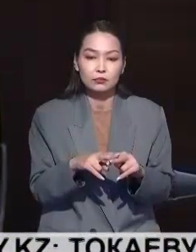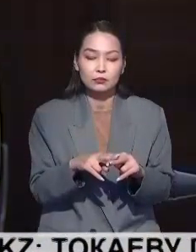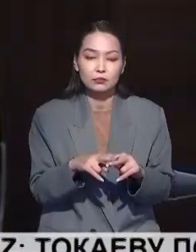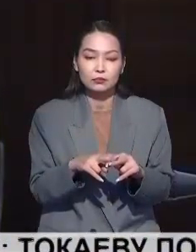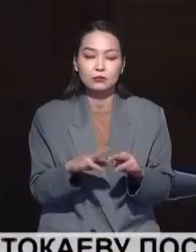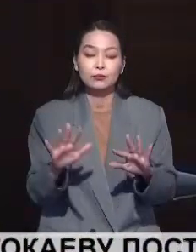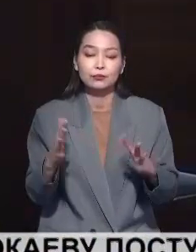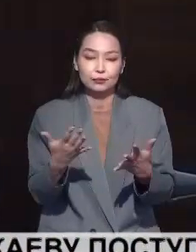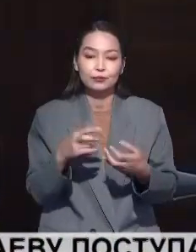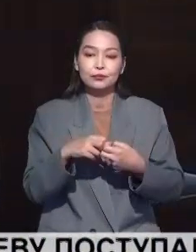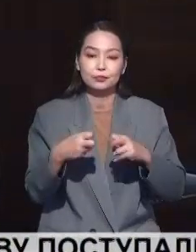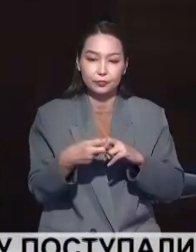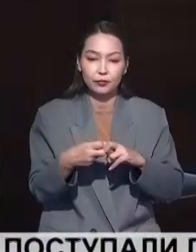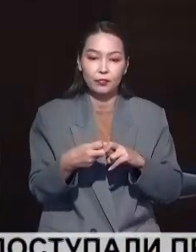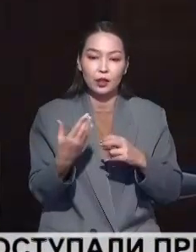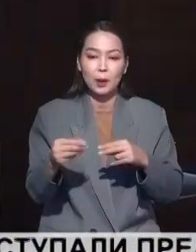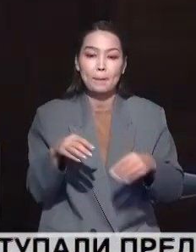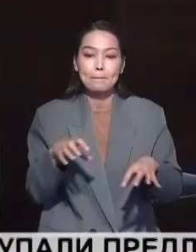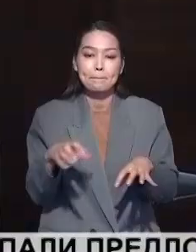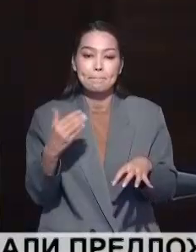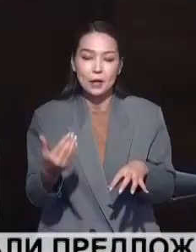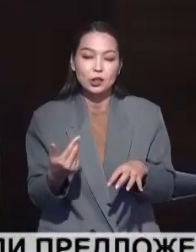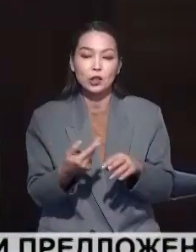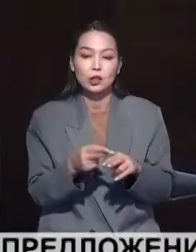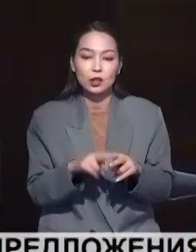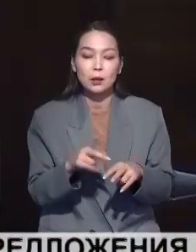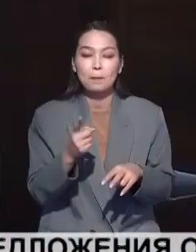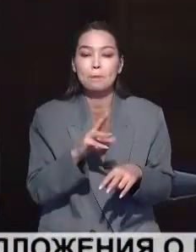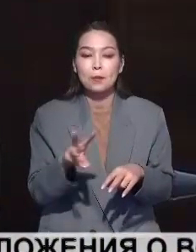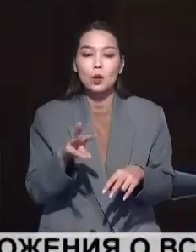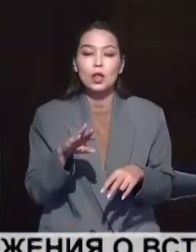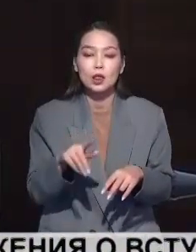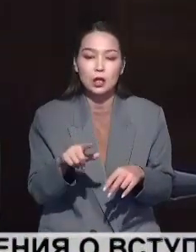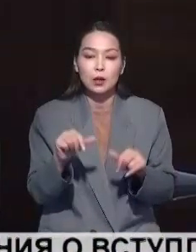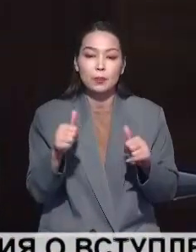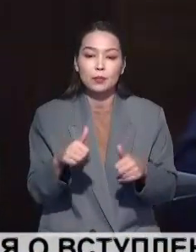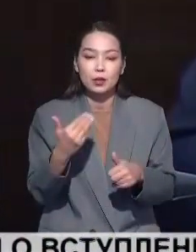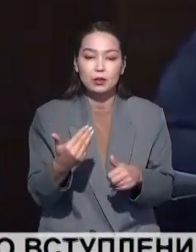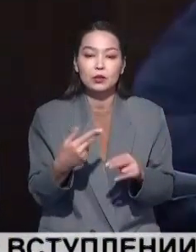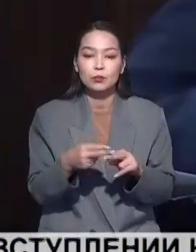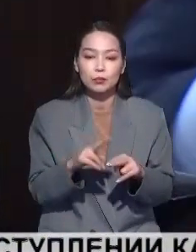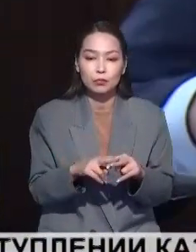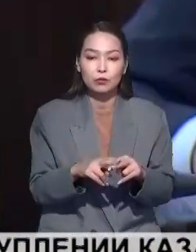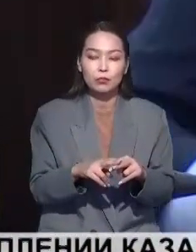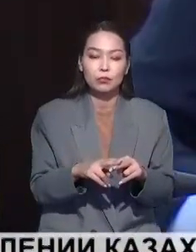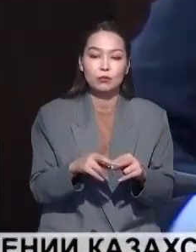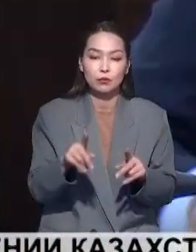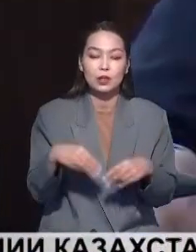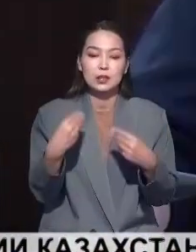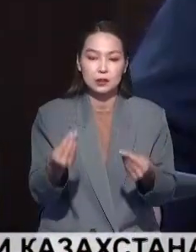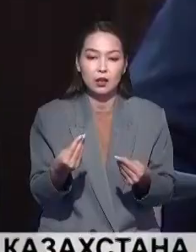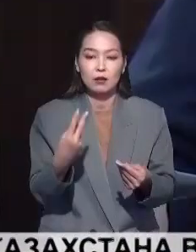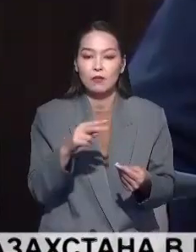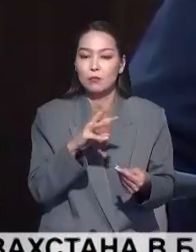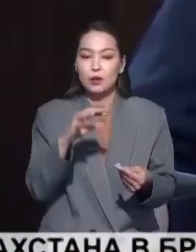инцидентов на сумму порядка 600 миллионов тенге. По 17 миллионам удалось вернуть деньги добровольно. Я думаю,